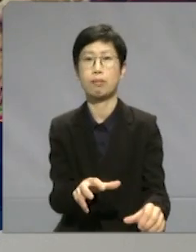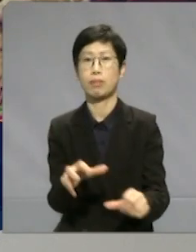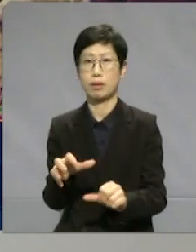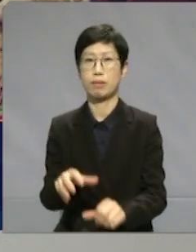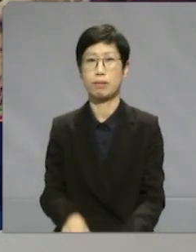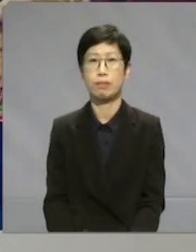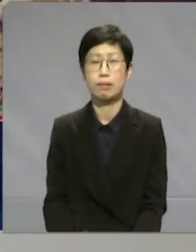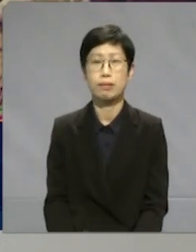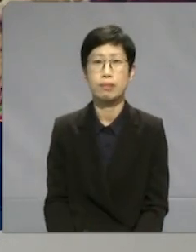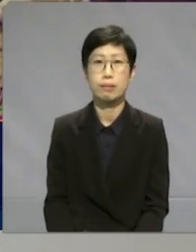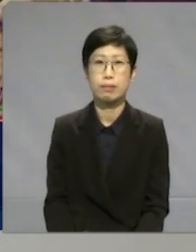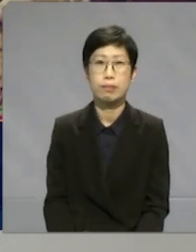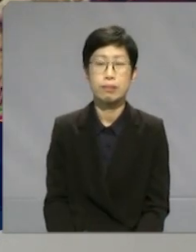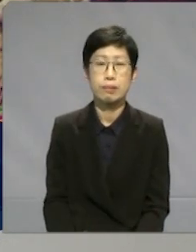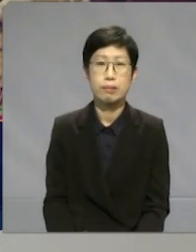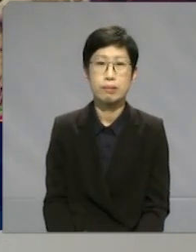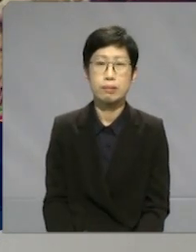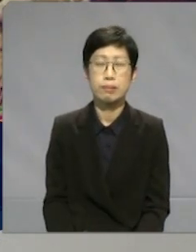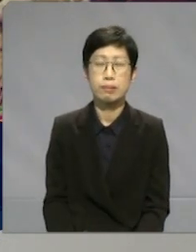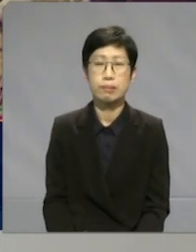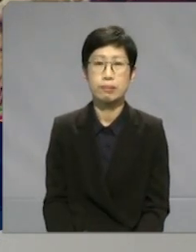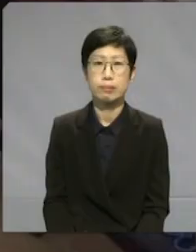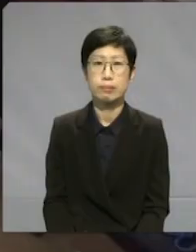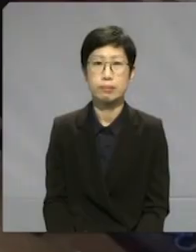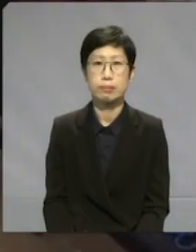있습니다 유영선 월드 리포터입니다